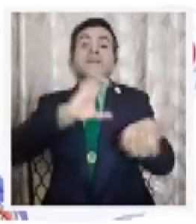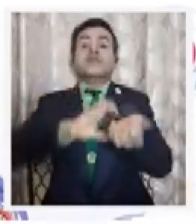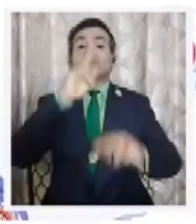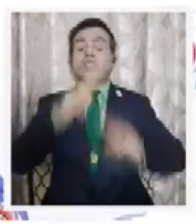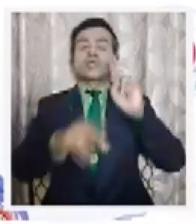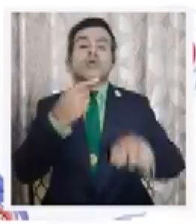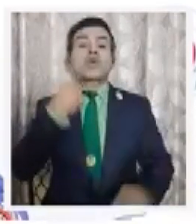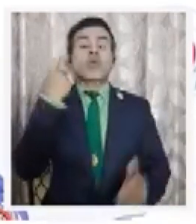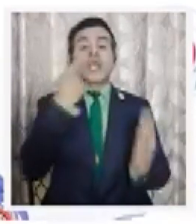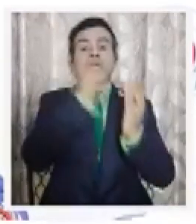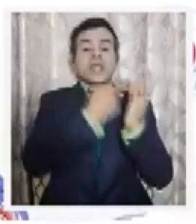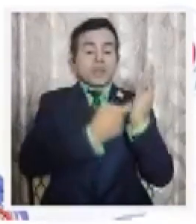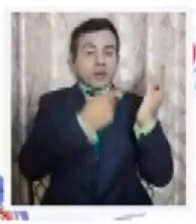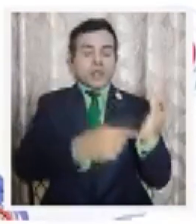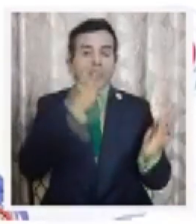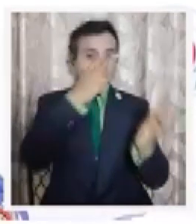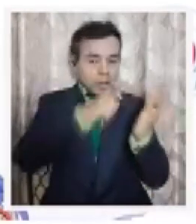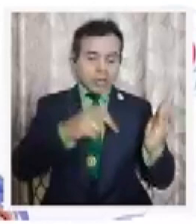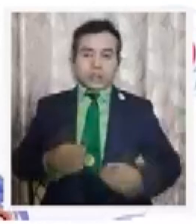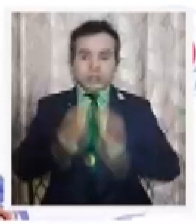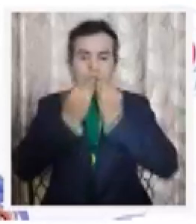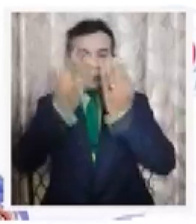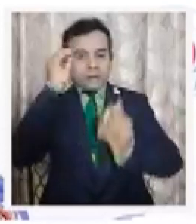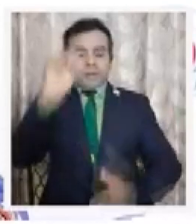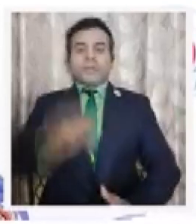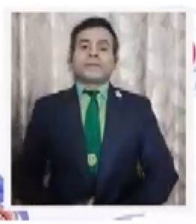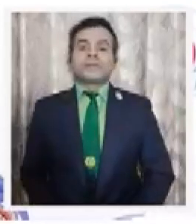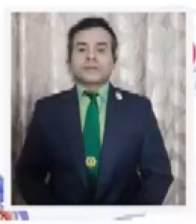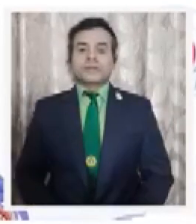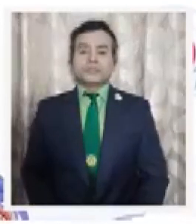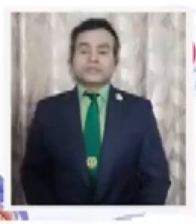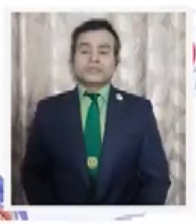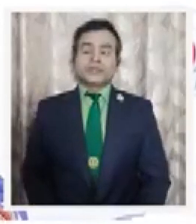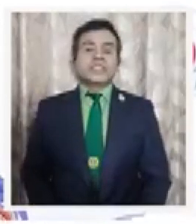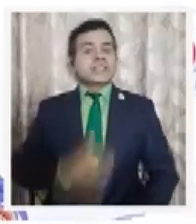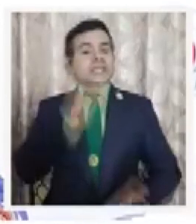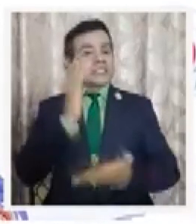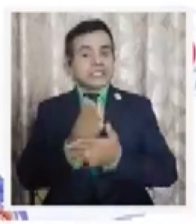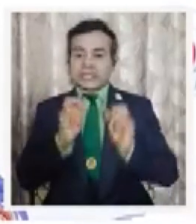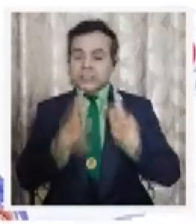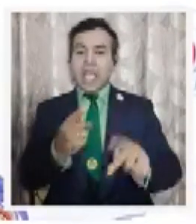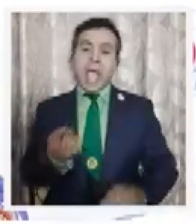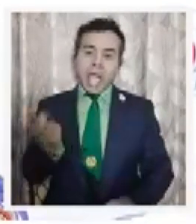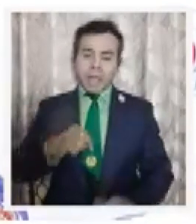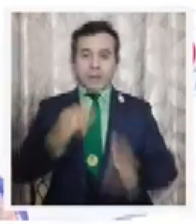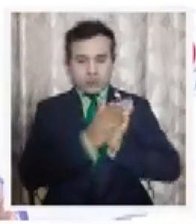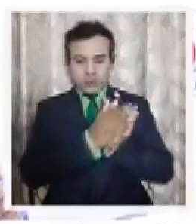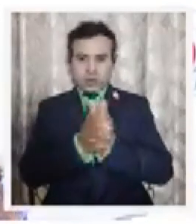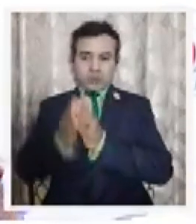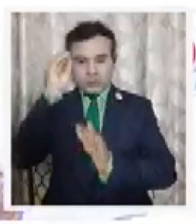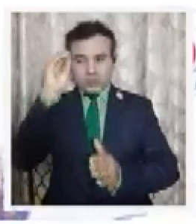4,99,913 জন। দক্ষিণ এশিয়া পরিস্থিতি এবং বিশ্ব পরিস্থিতি সূত্র, বিশ্ব স্বাস্থ্য সংস্থা, সিচুয়েশন রিপোর্ট 19 জুন 2020।